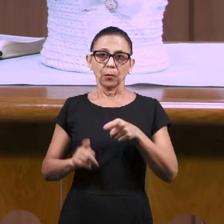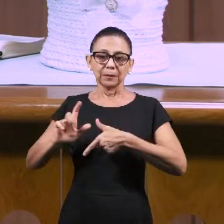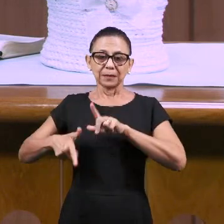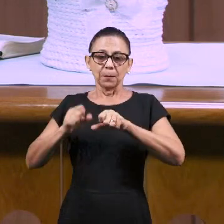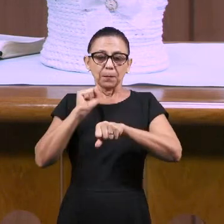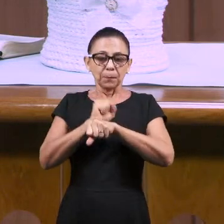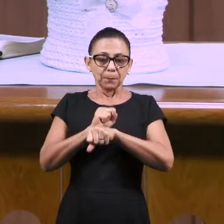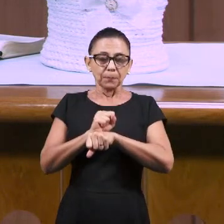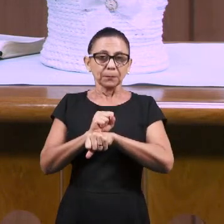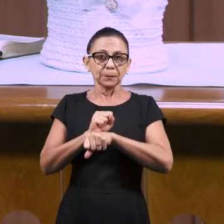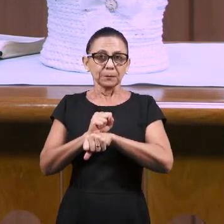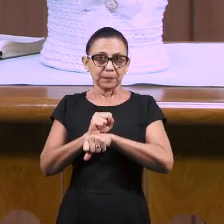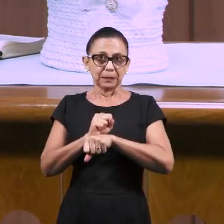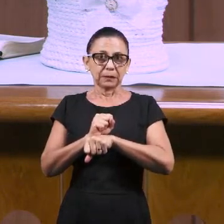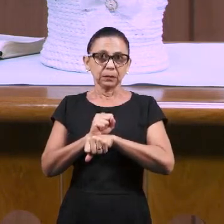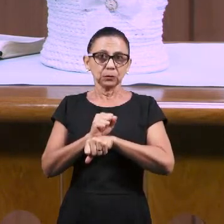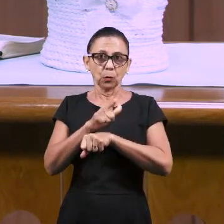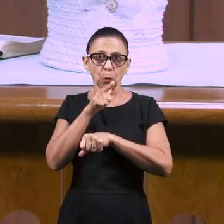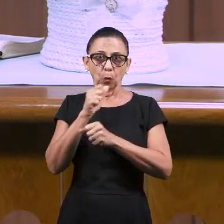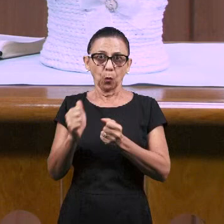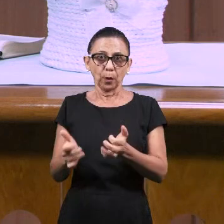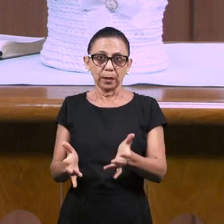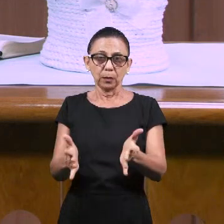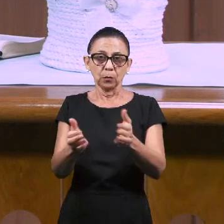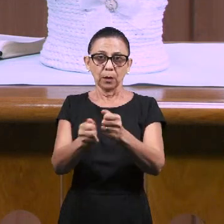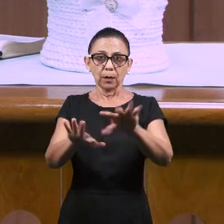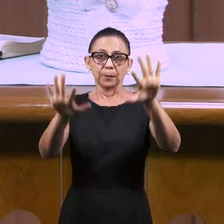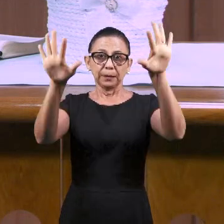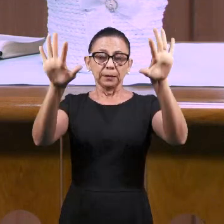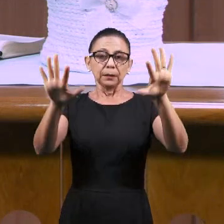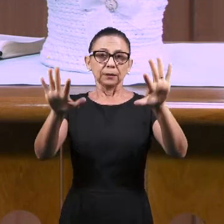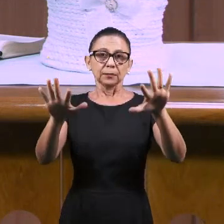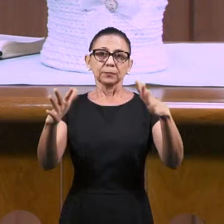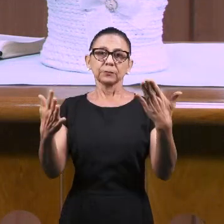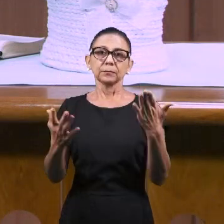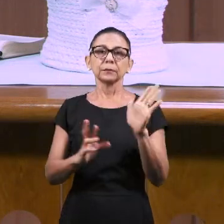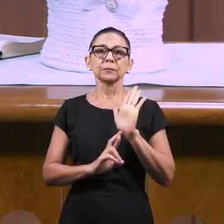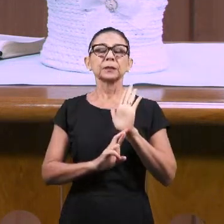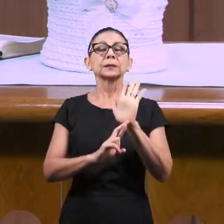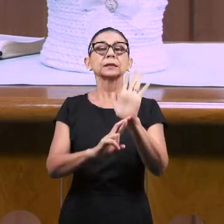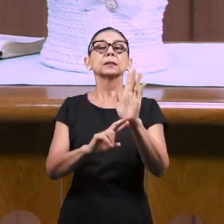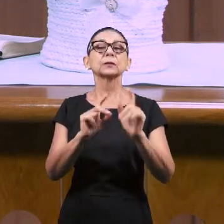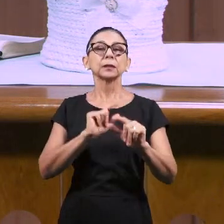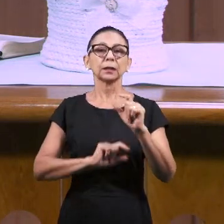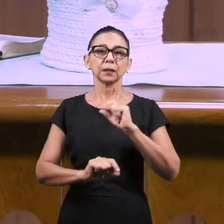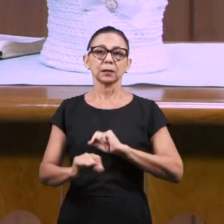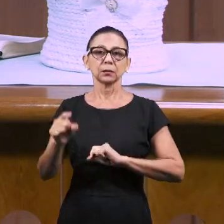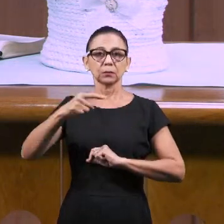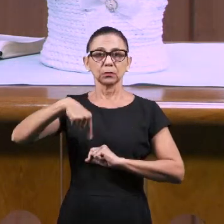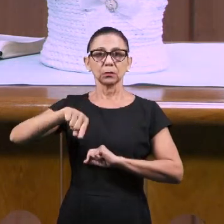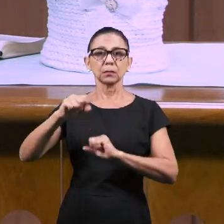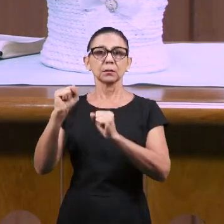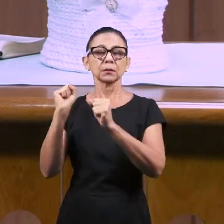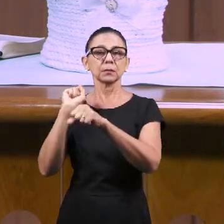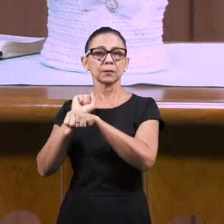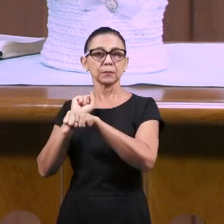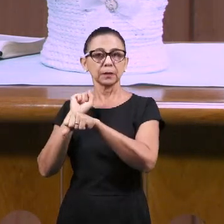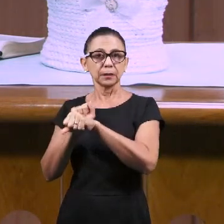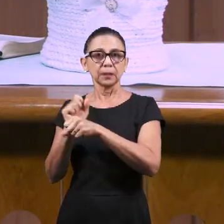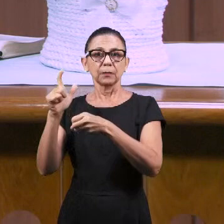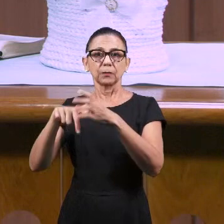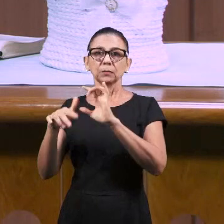Elle doit passer cet obstacle. Moïse n'est pas passé. Il est resté de l'autre côté qui représentait la